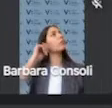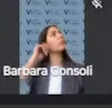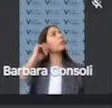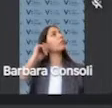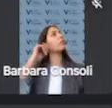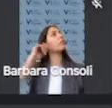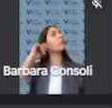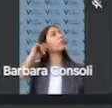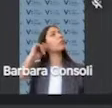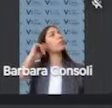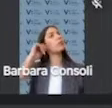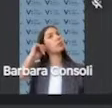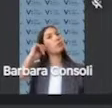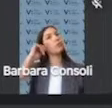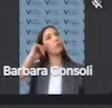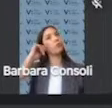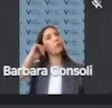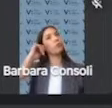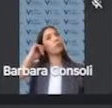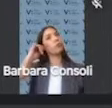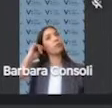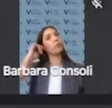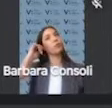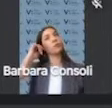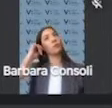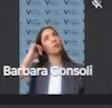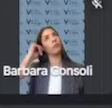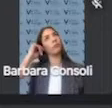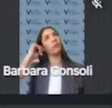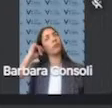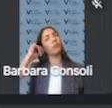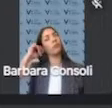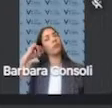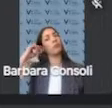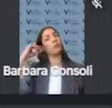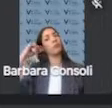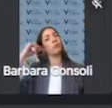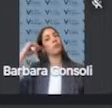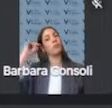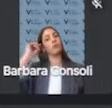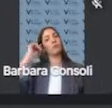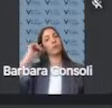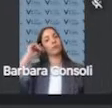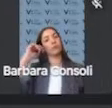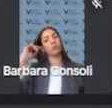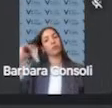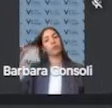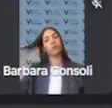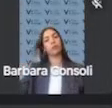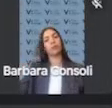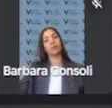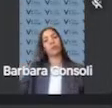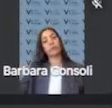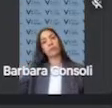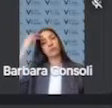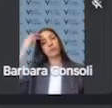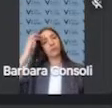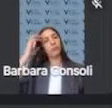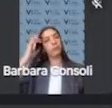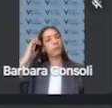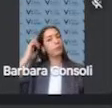triennale sarebbe pure, possibile percorrere un'ulteriore strada, che è quella lì di una